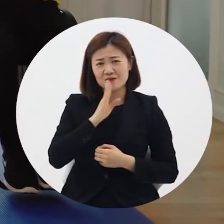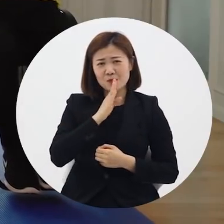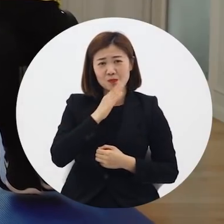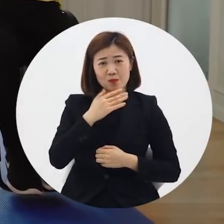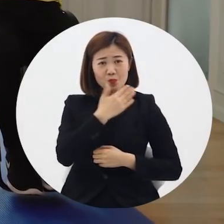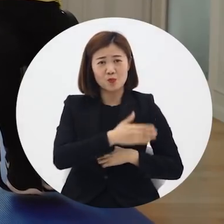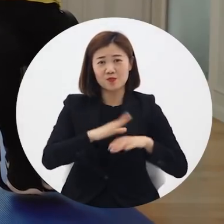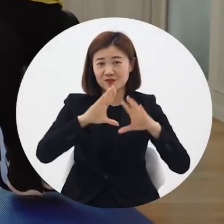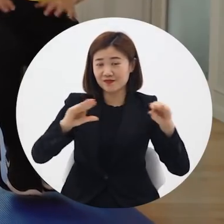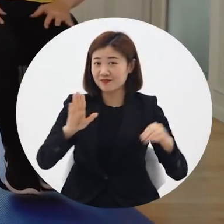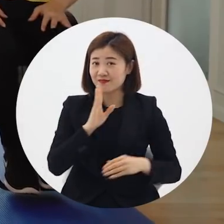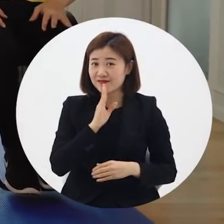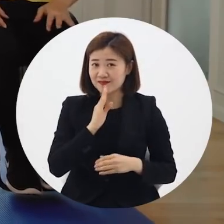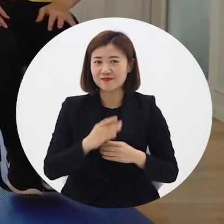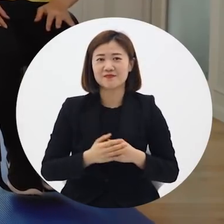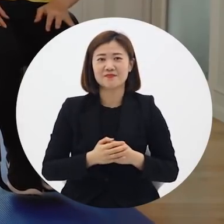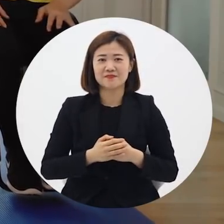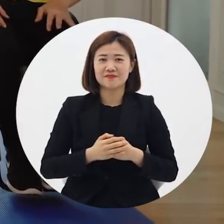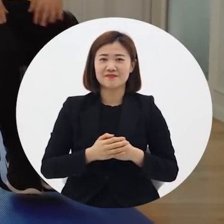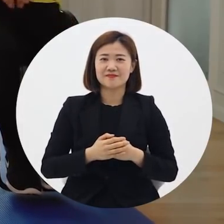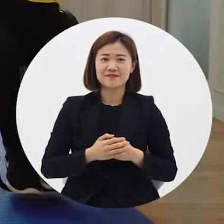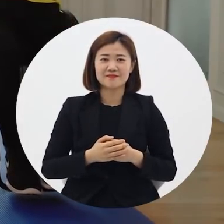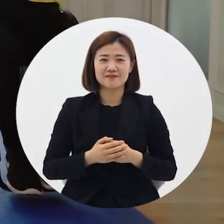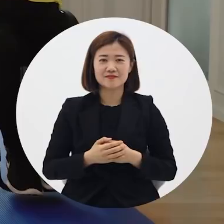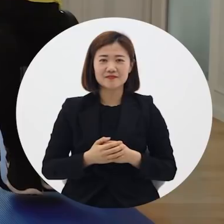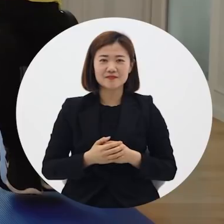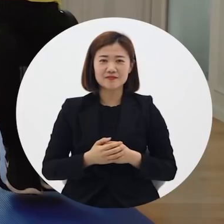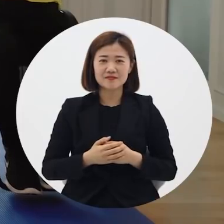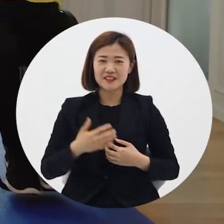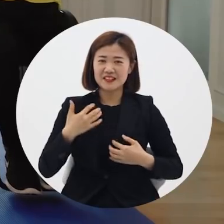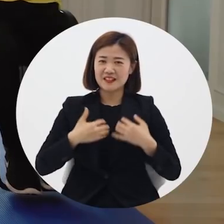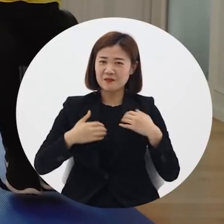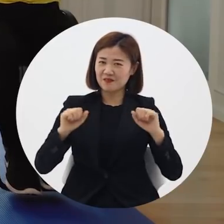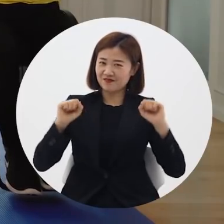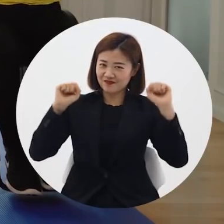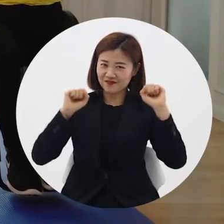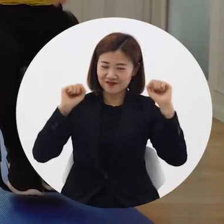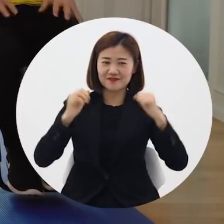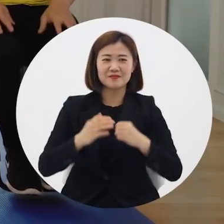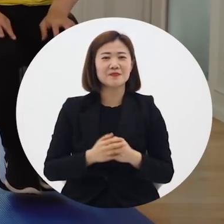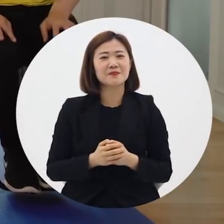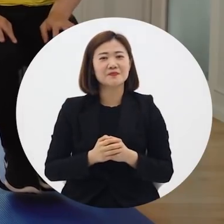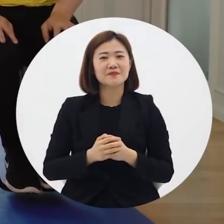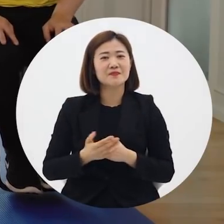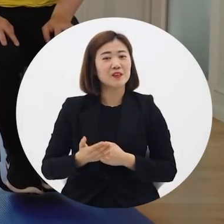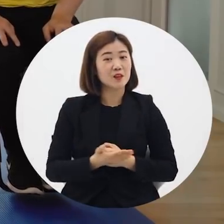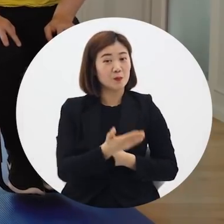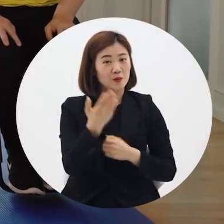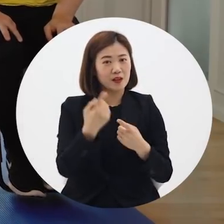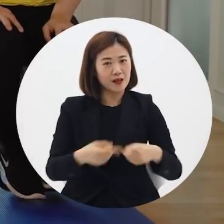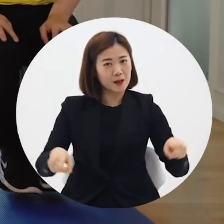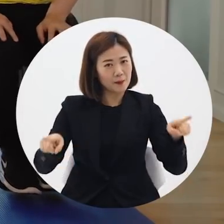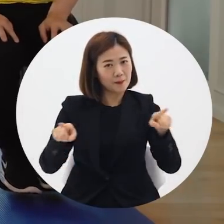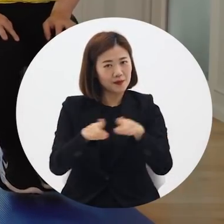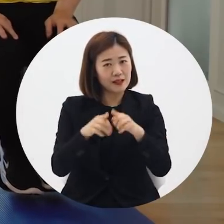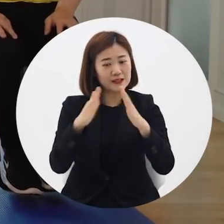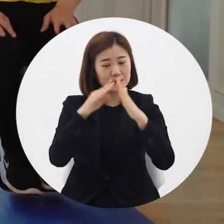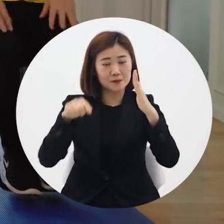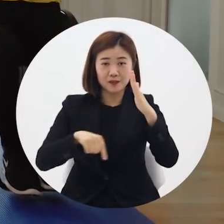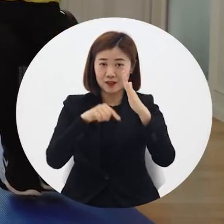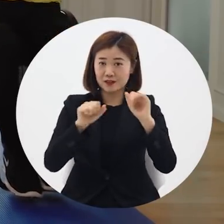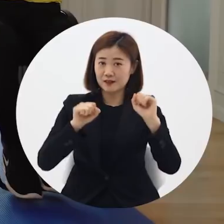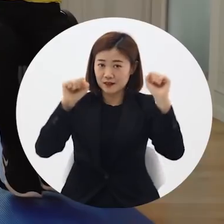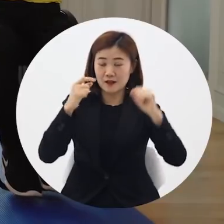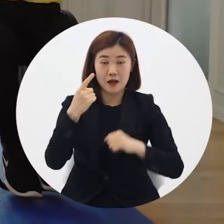유연하시네요, 그쵸? 예. 이렇게? 재밌는 운동이군요. 자, 여러분도 다 함께 집에서 따라해